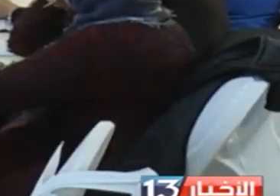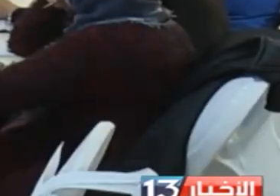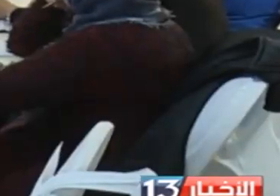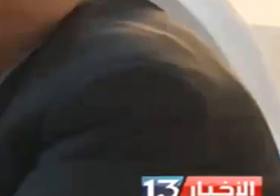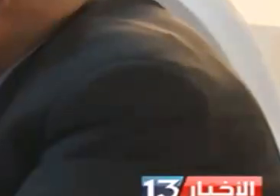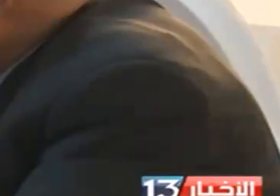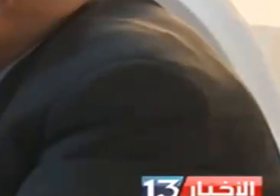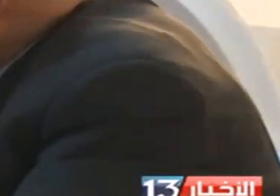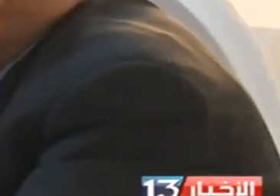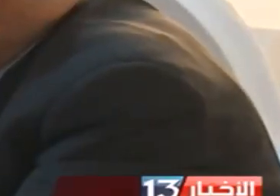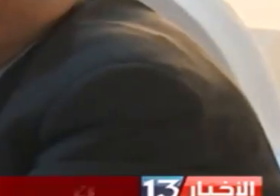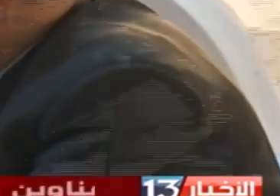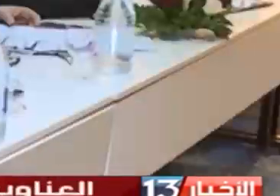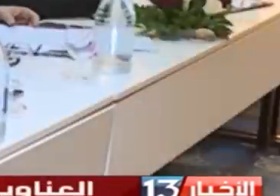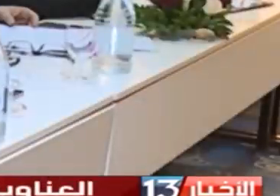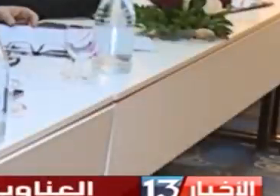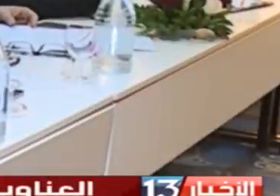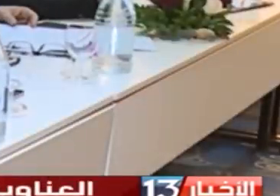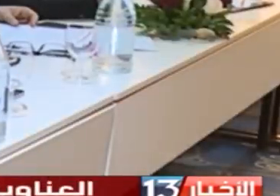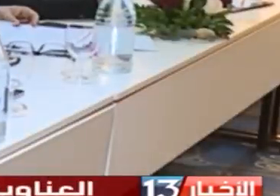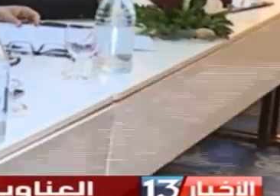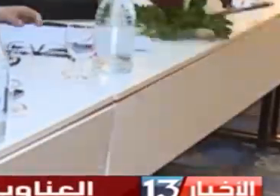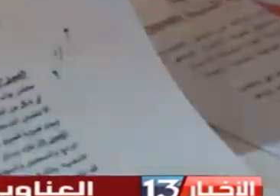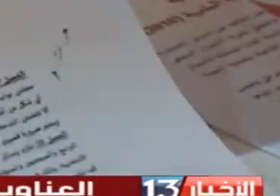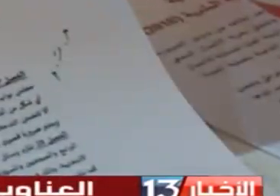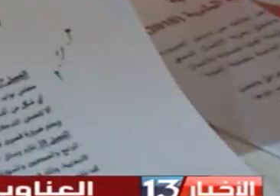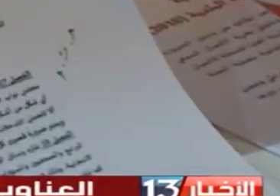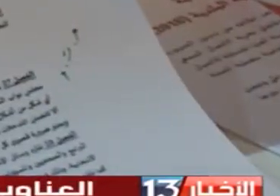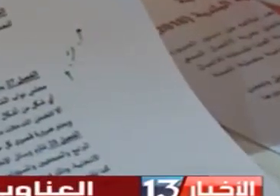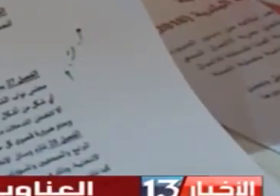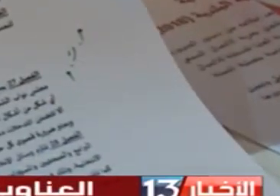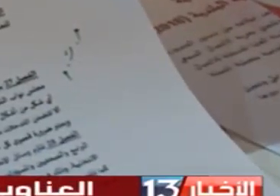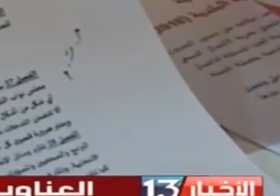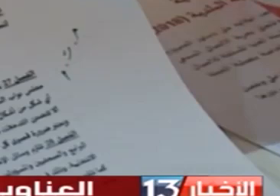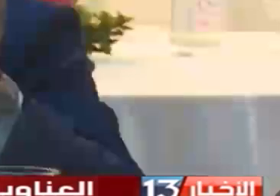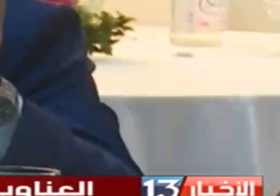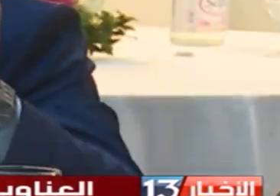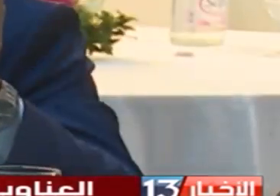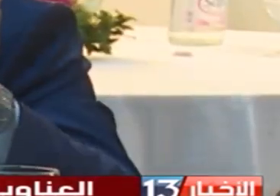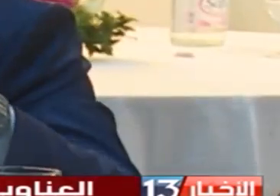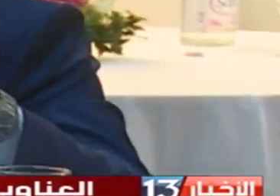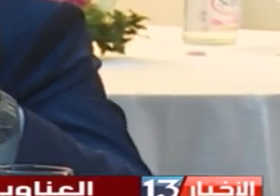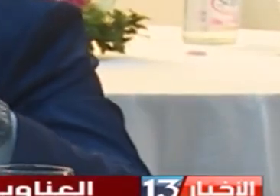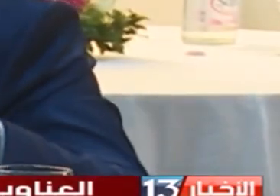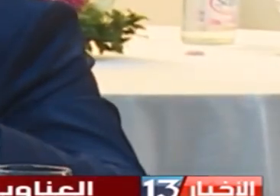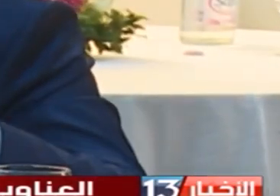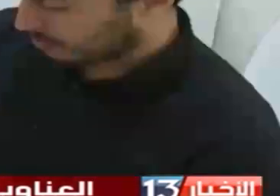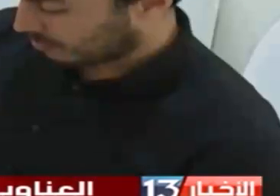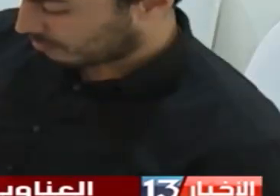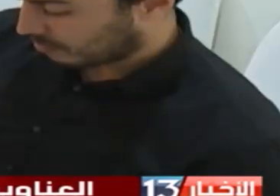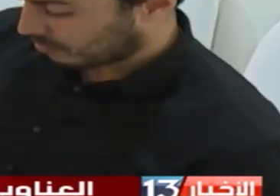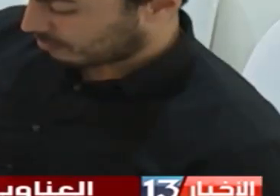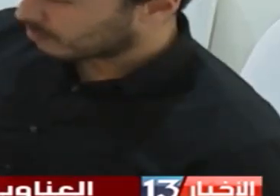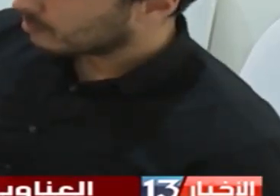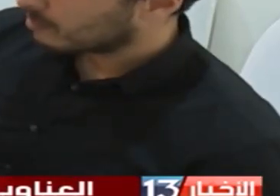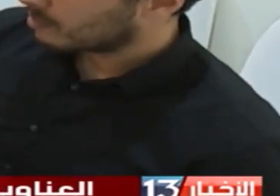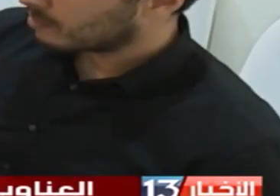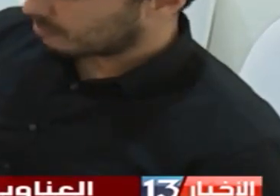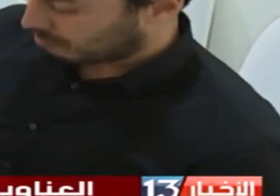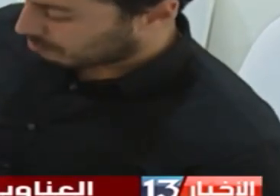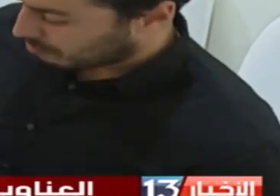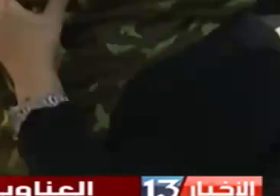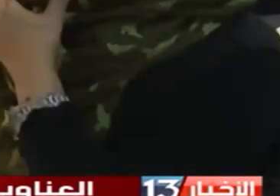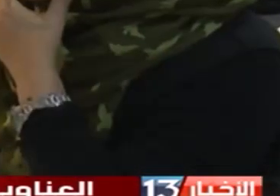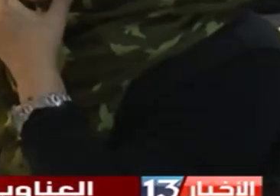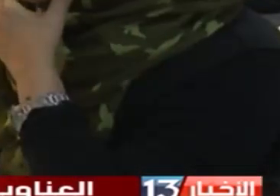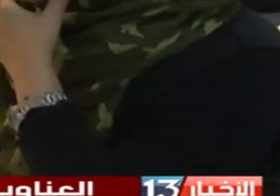لقاء تفسيري للقواعد الخاصة بتغطية الحملة الانتخابية البلدية والجهوية بين مشرفي وسائل الإعلام والهيئة العليا